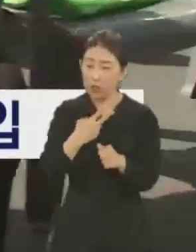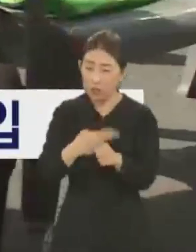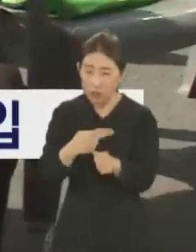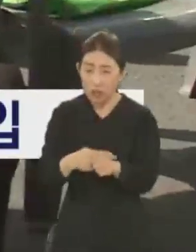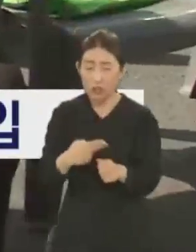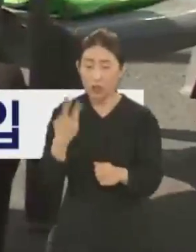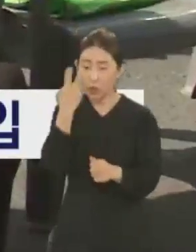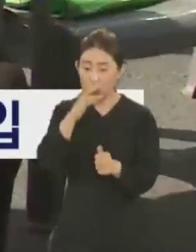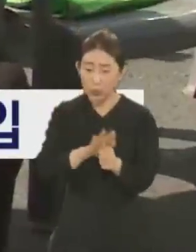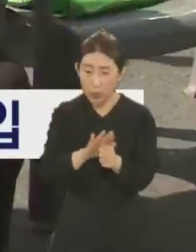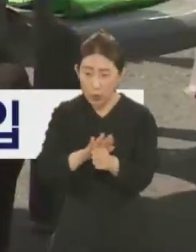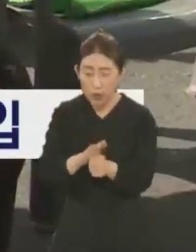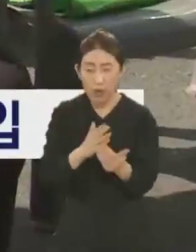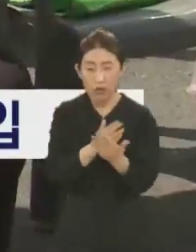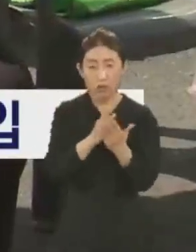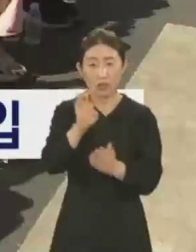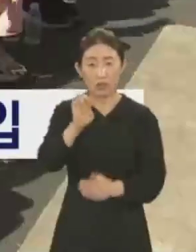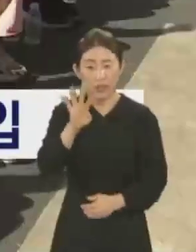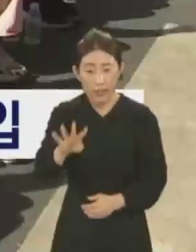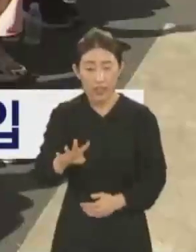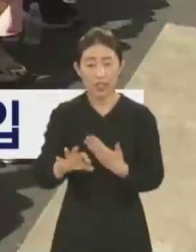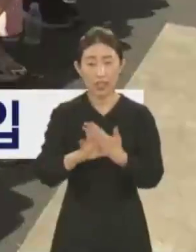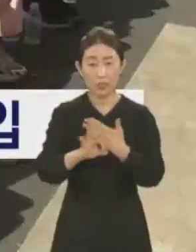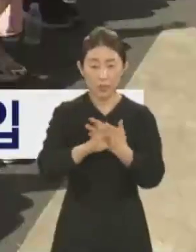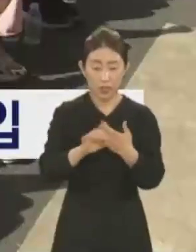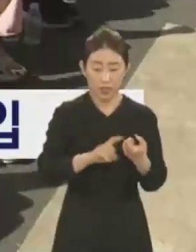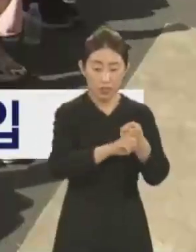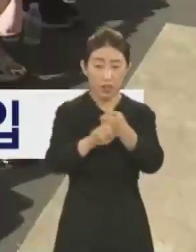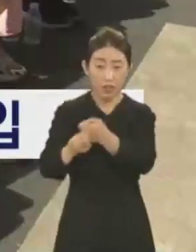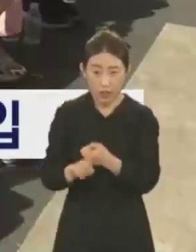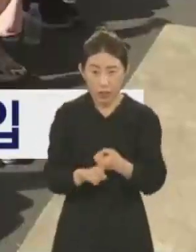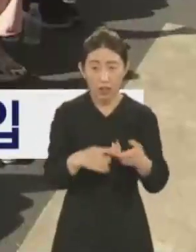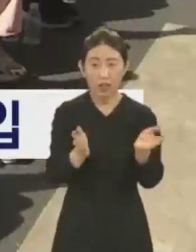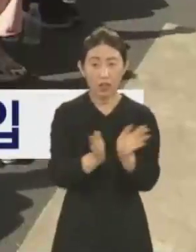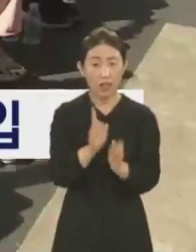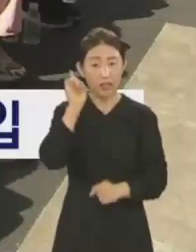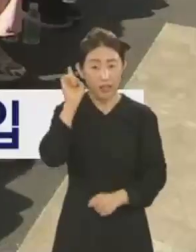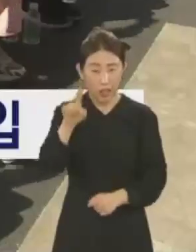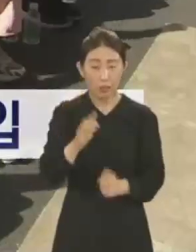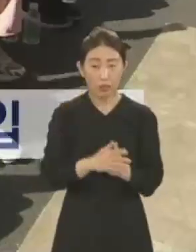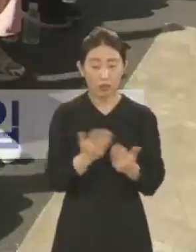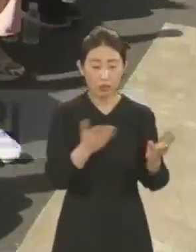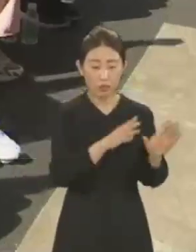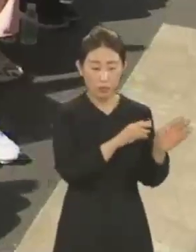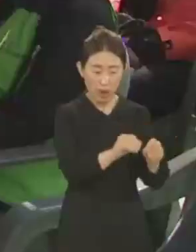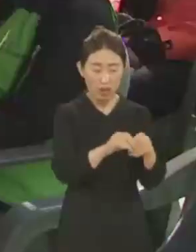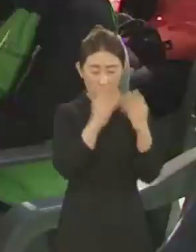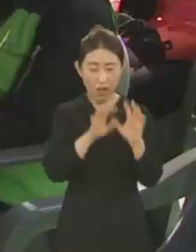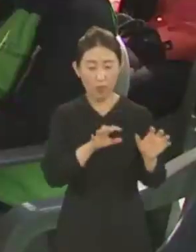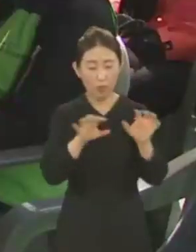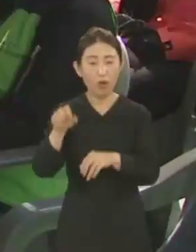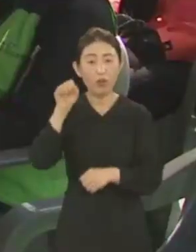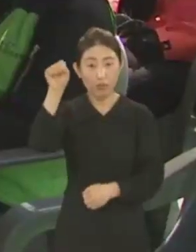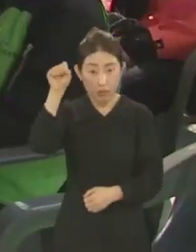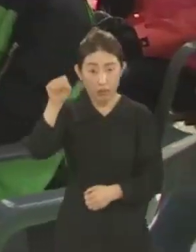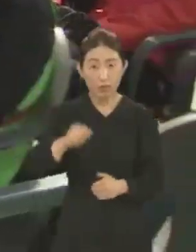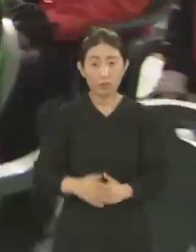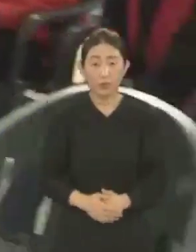돌봄교사 등 34개 직종의 학교 비정규직 연대회의가 내일부터 총파업을 벌입니다